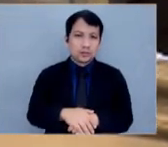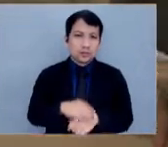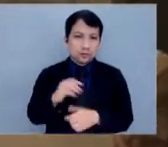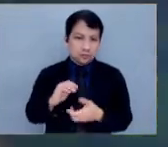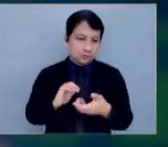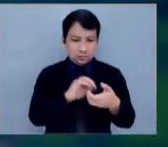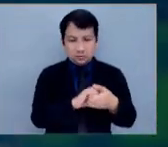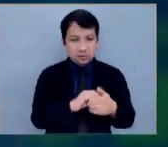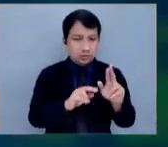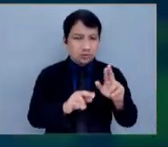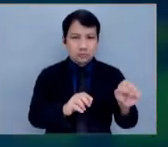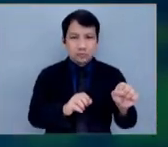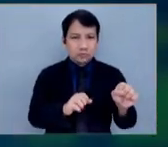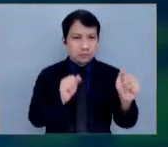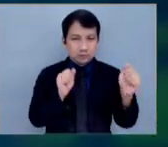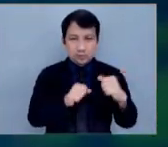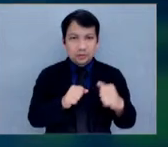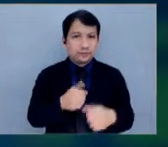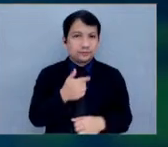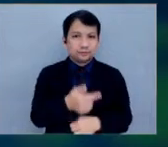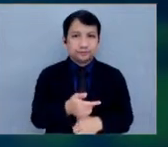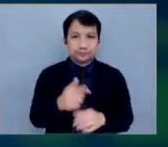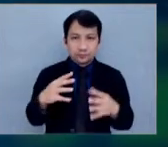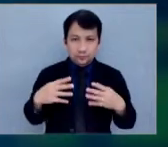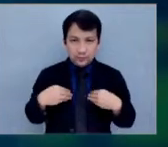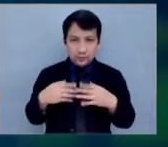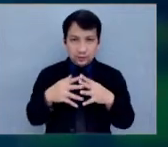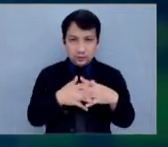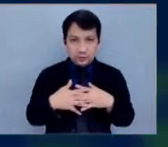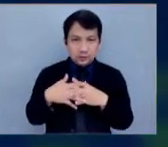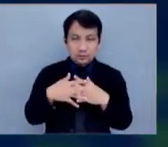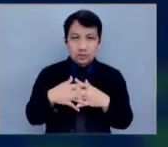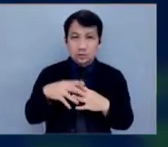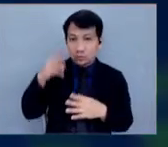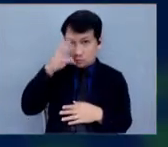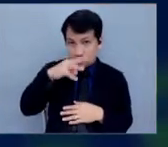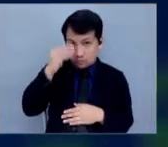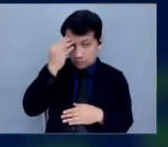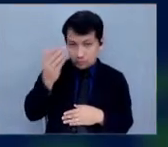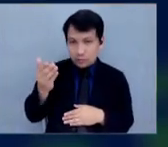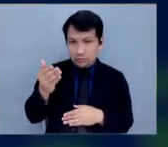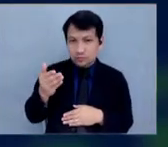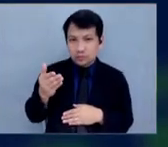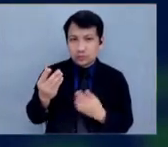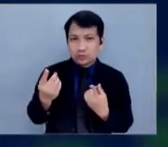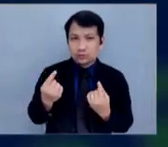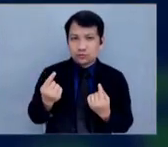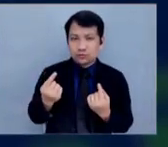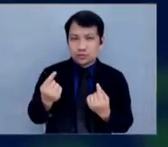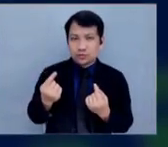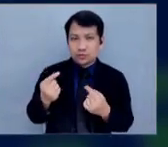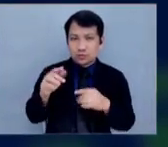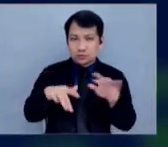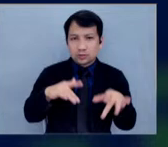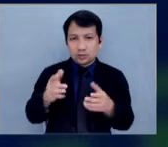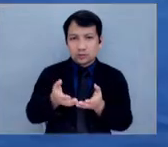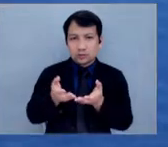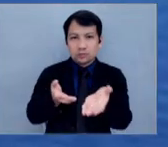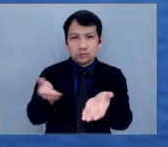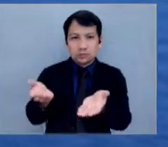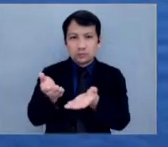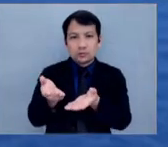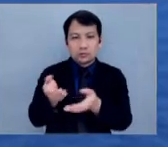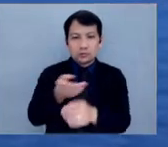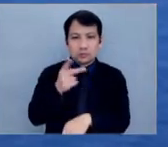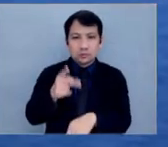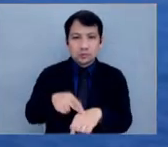there is. Aminado ang Amerika na nababahala sila sa mga agresibong pangaras ng China sa mga barko ng Pilipinas. Sa